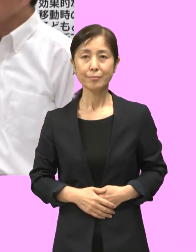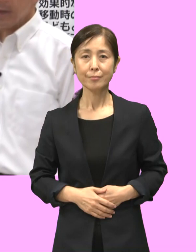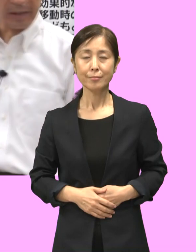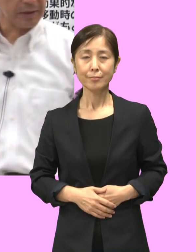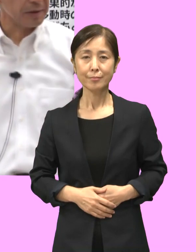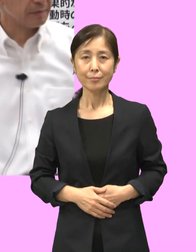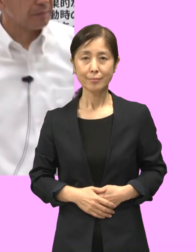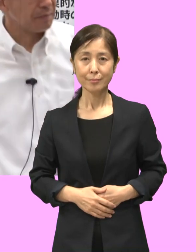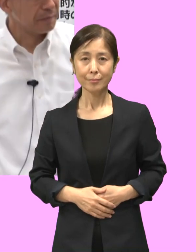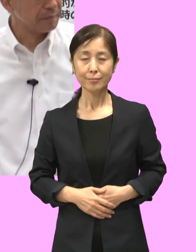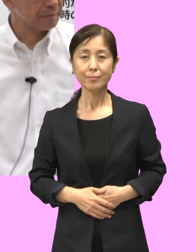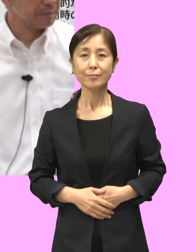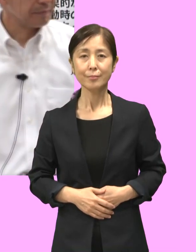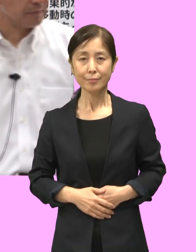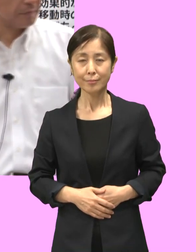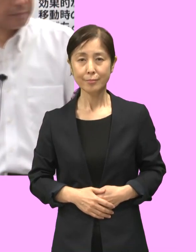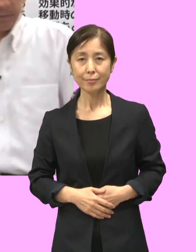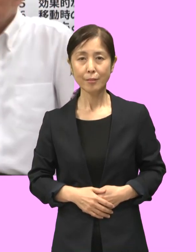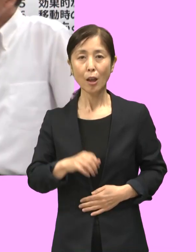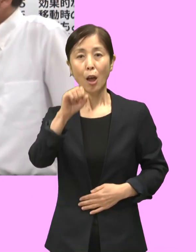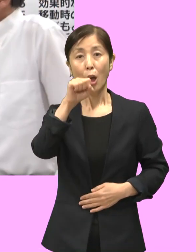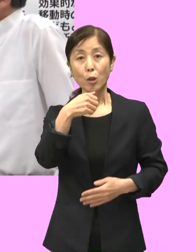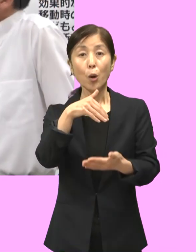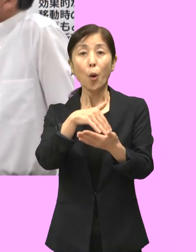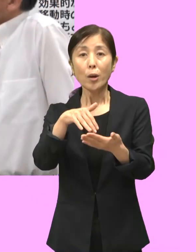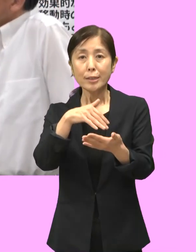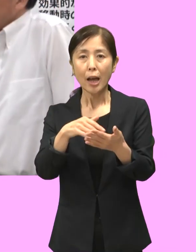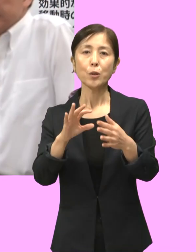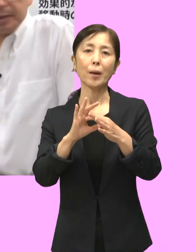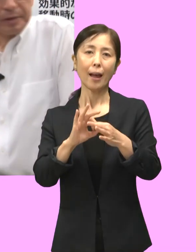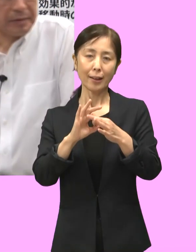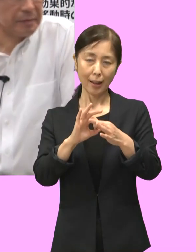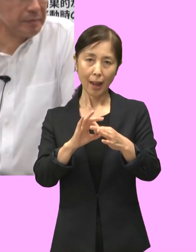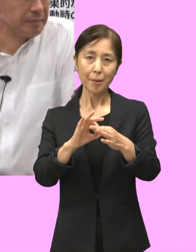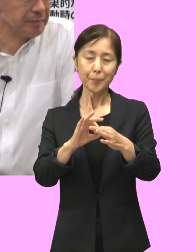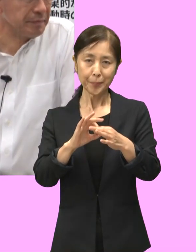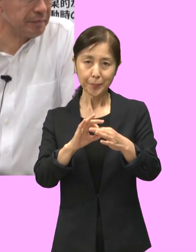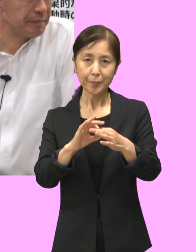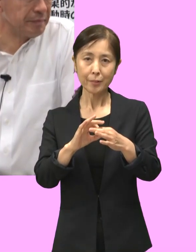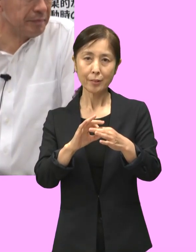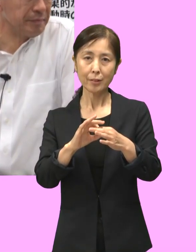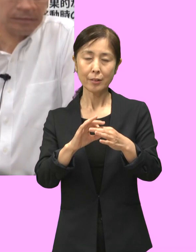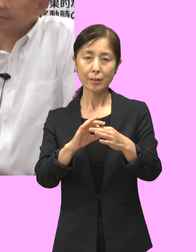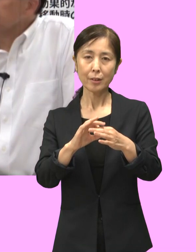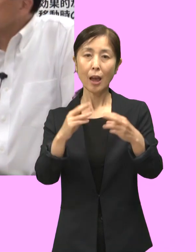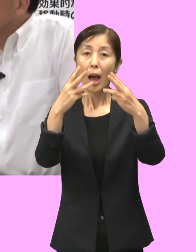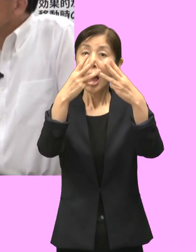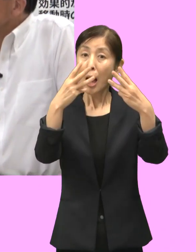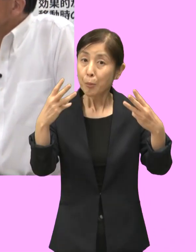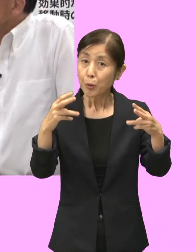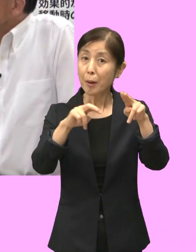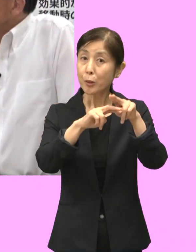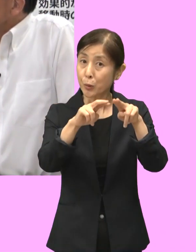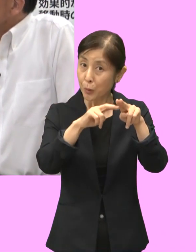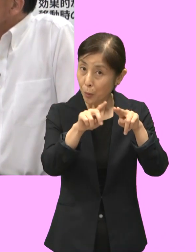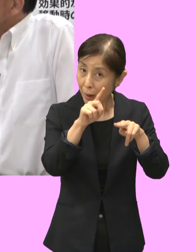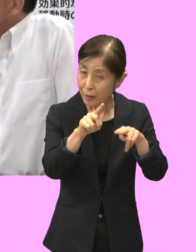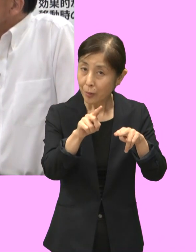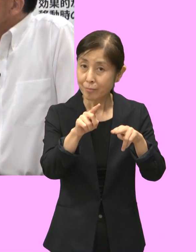朝日新聞の中を見ています。はい、予算の関係でですね、 はい、 阿武隈急行